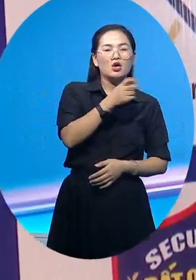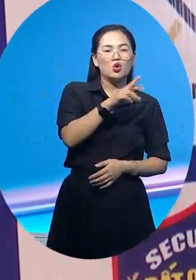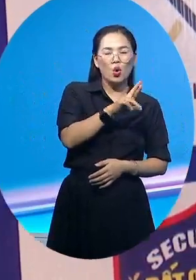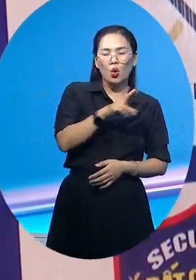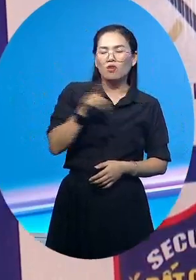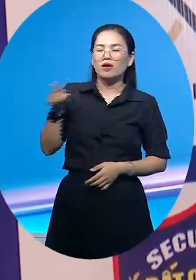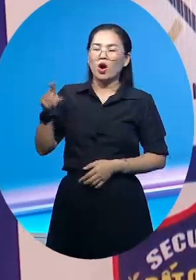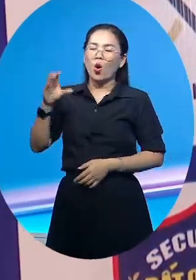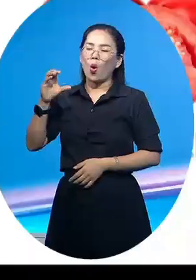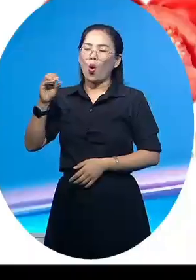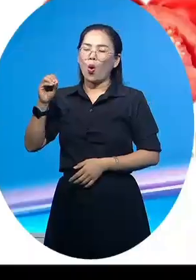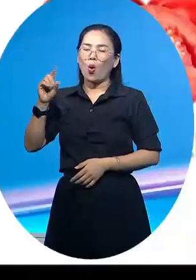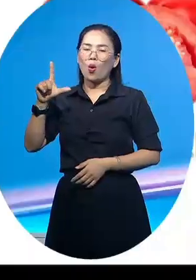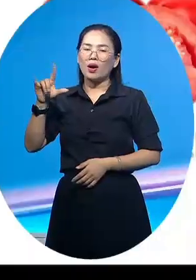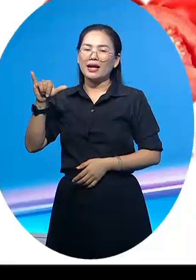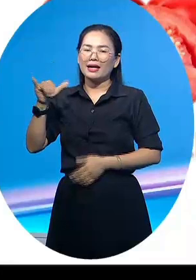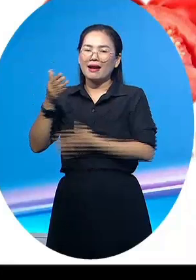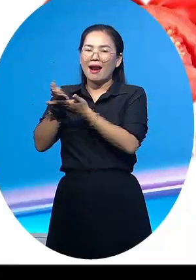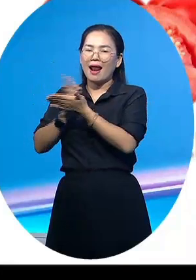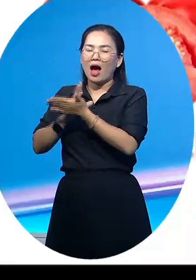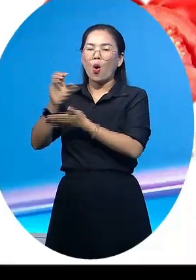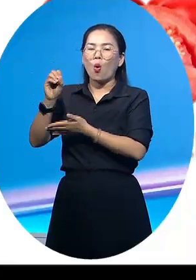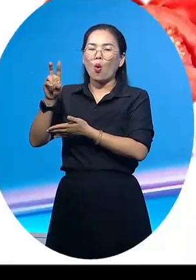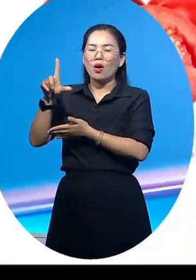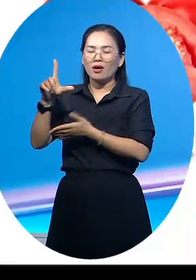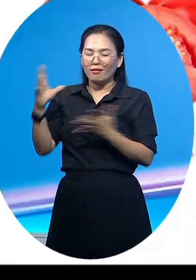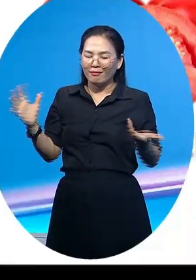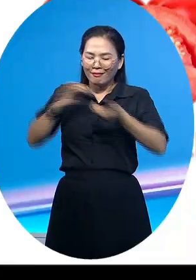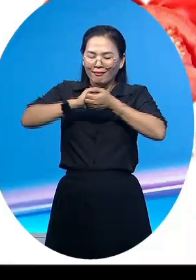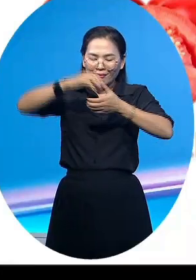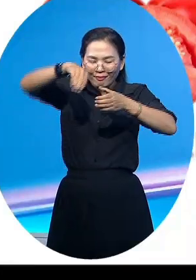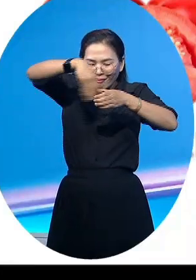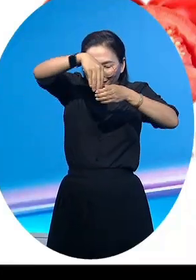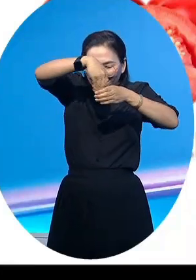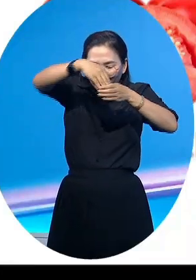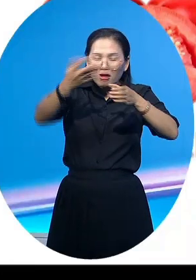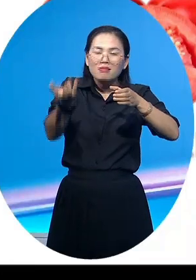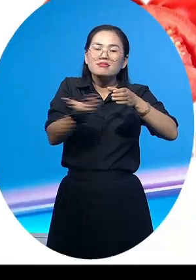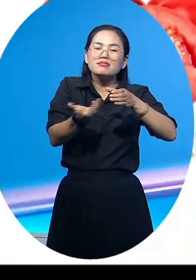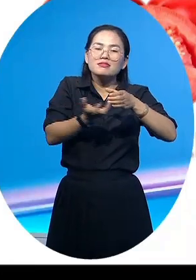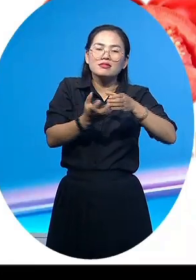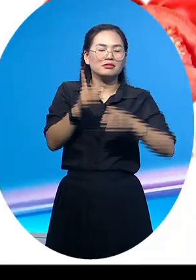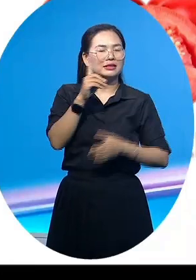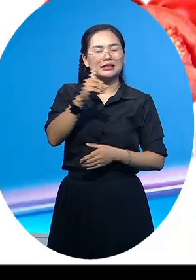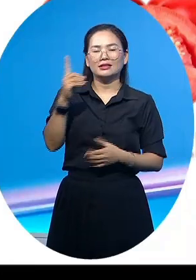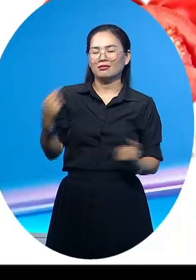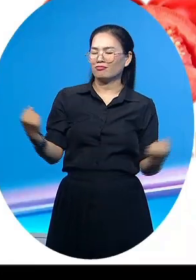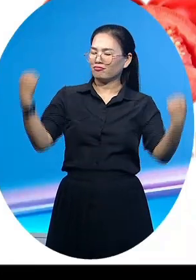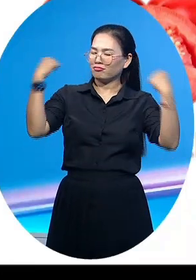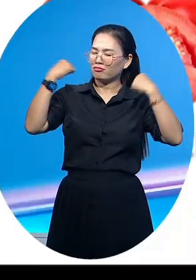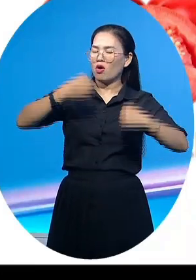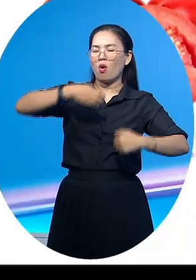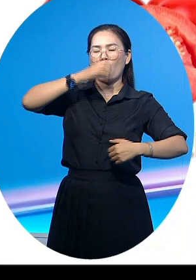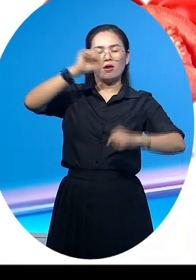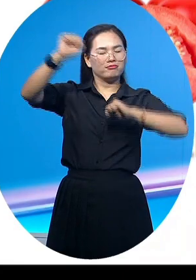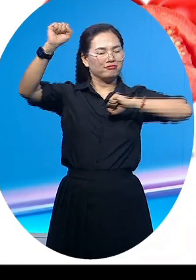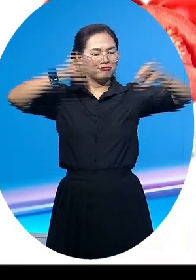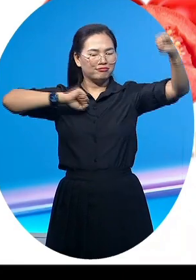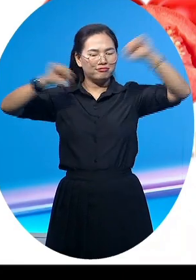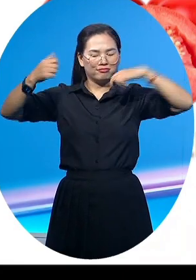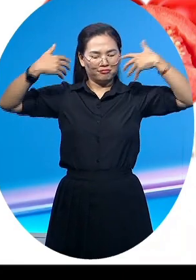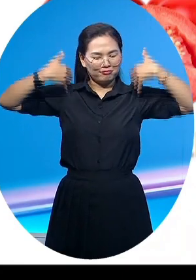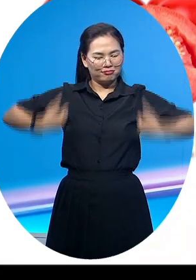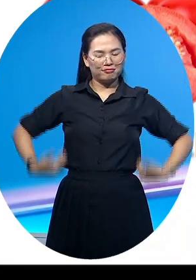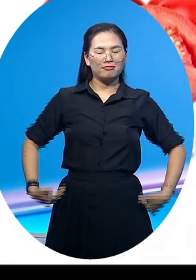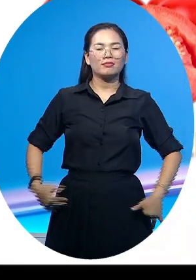và thành phần oliam Vita chiết xuất từ lá ôliu tạo nên sản phẩm nước hydrogen dinh dưỡng thể thao tập trung vào thi thể là